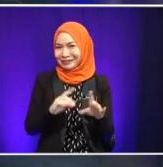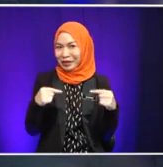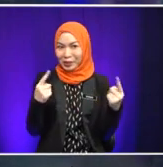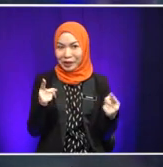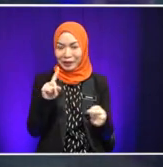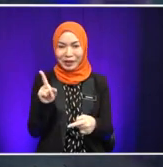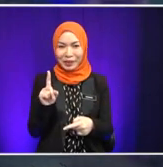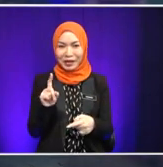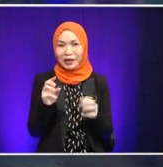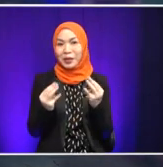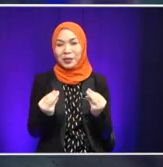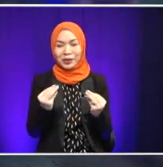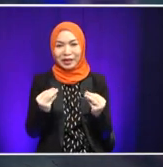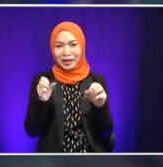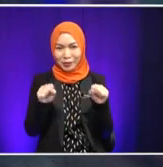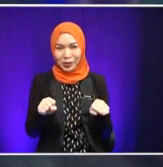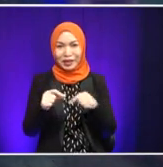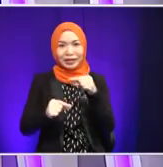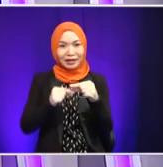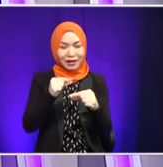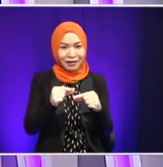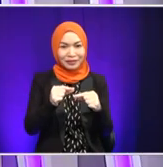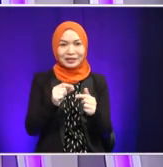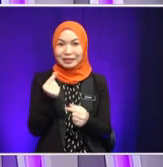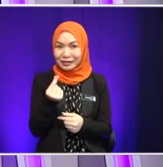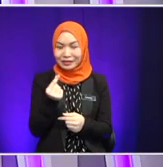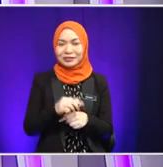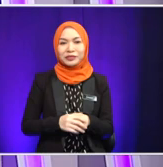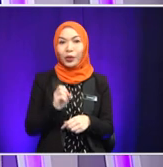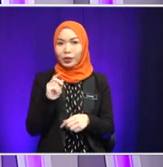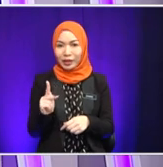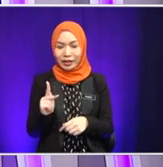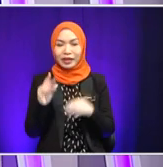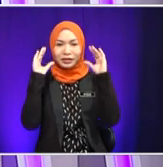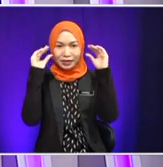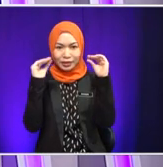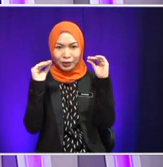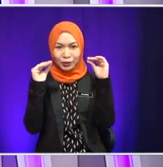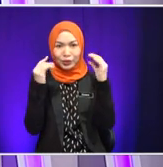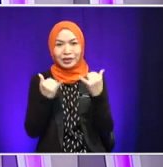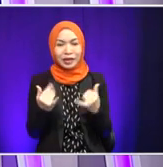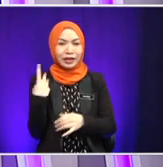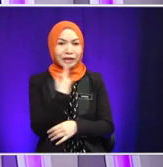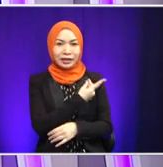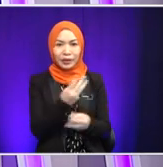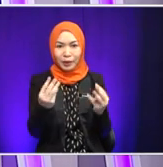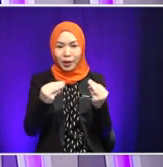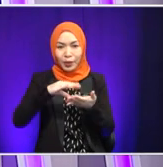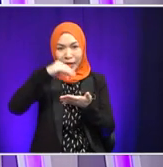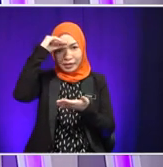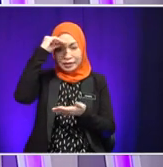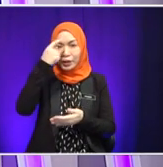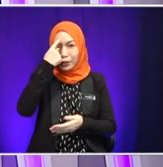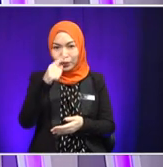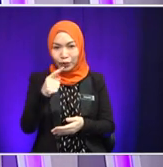ke belakang sedikit oke oke kita tahu kan kali ini kita nak belajar bagi mata